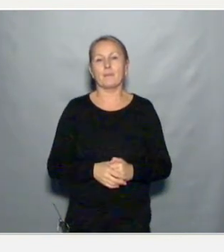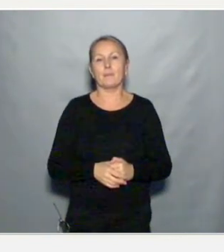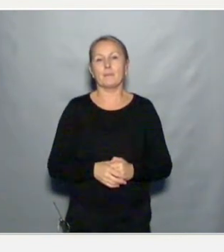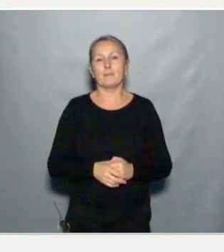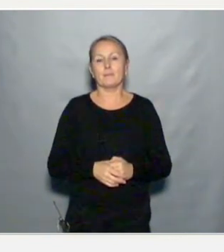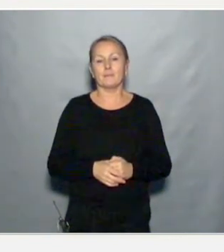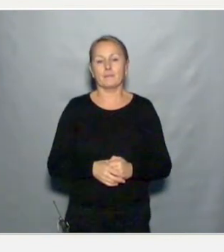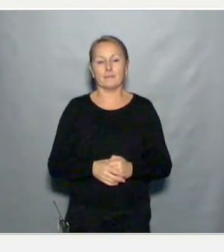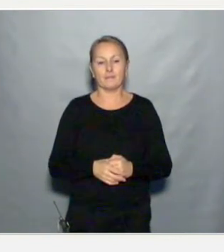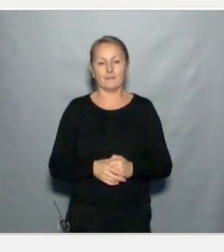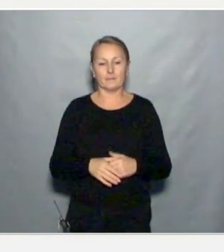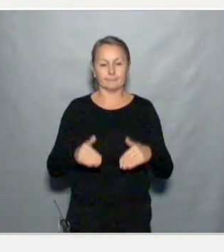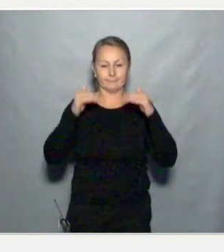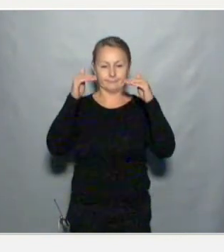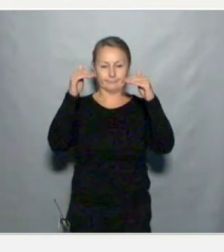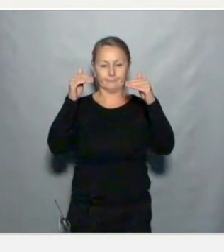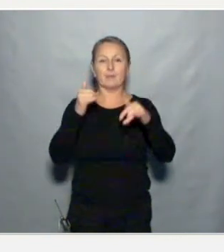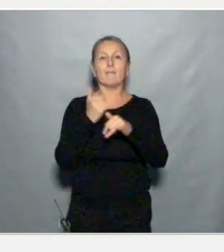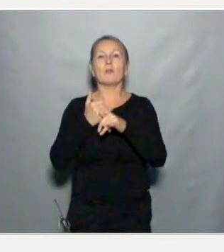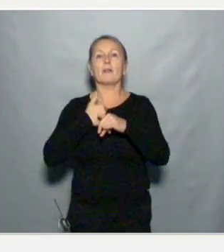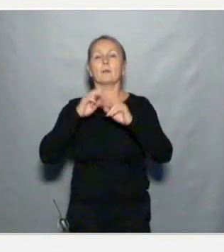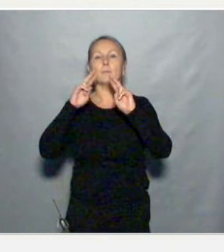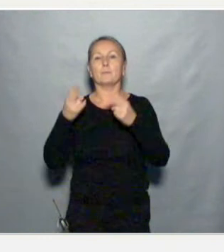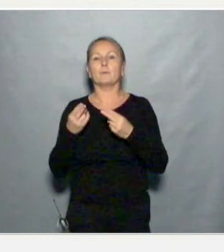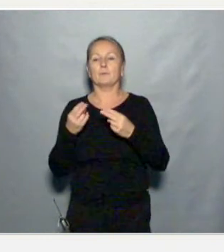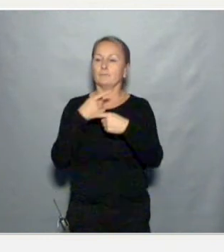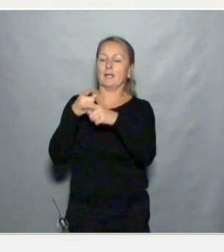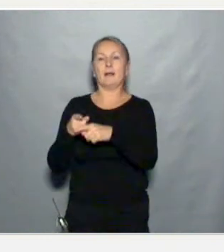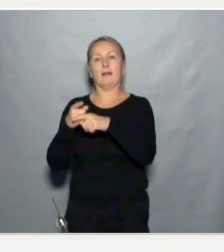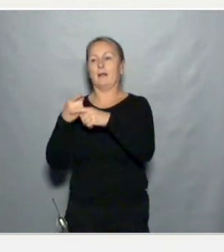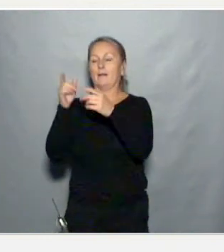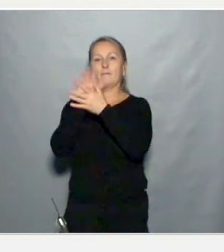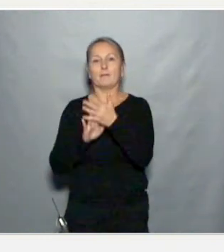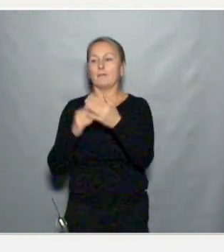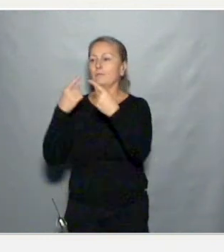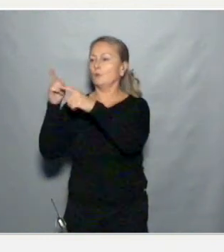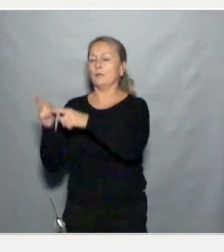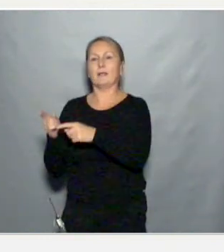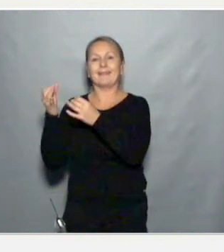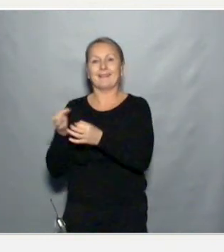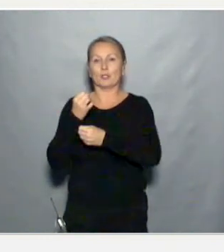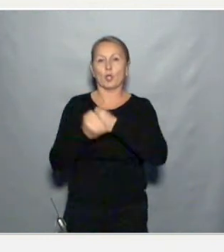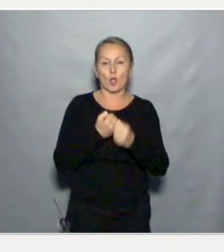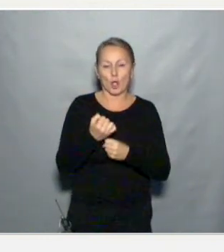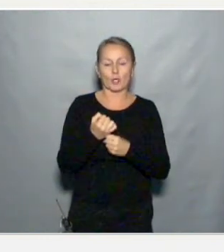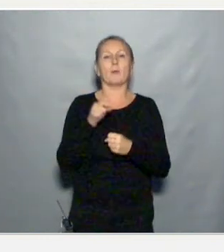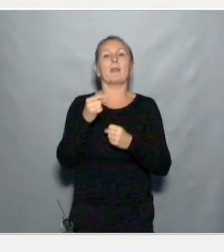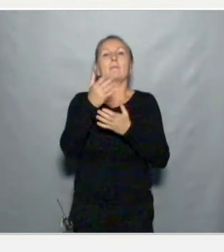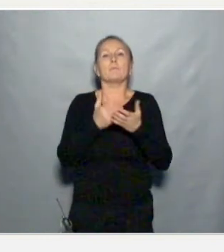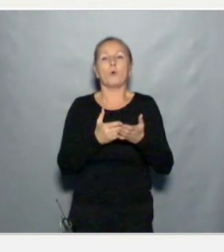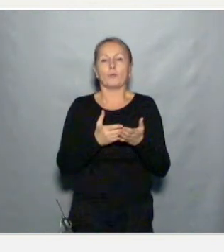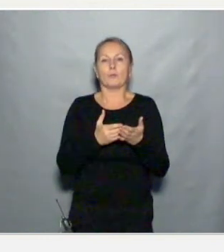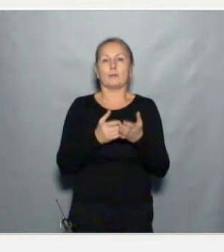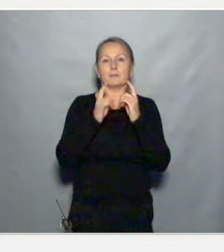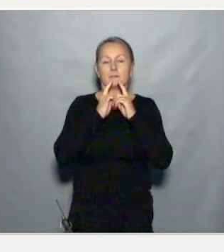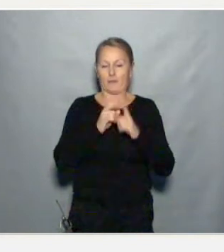Skärmdumpen högst upp, den visar hur jag kan använda mig av just olika färger för olika saker jag ska göra och på det sättet skapa mig den